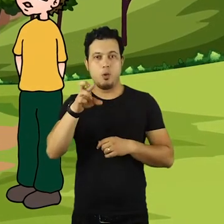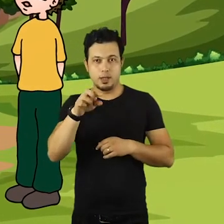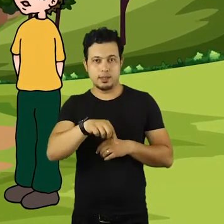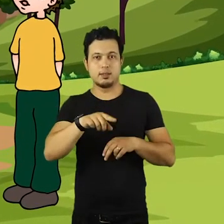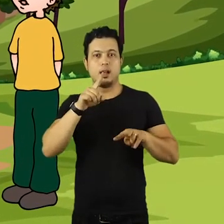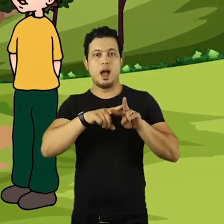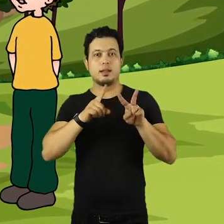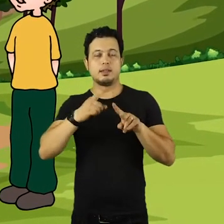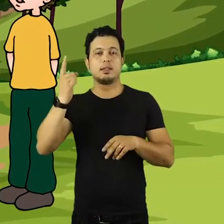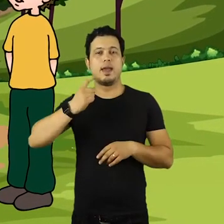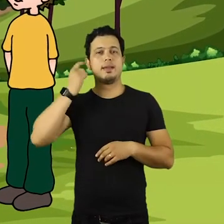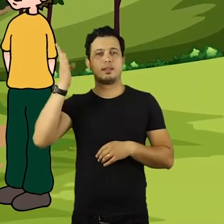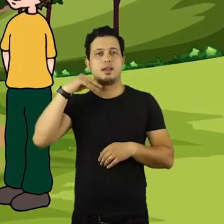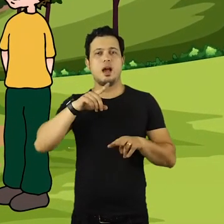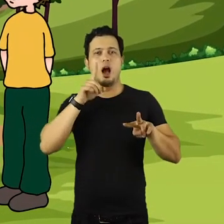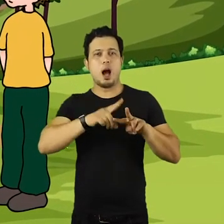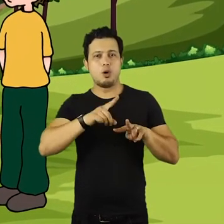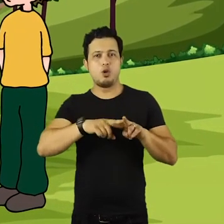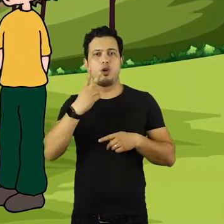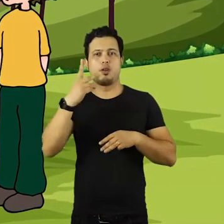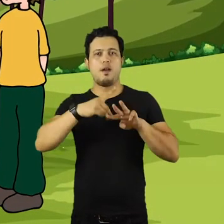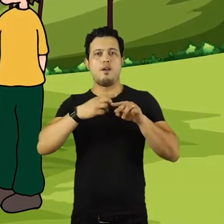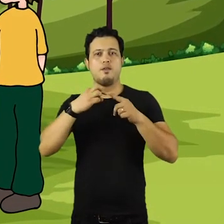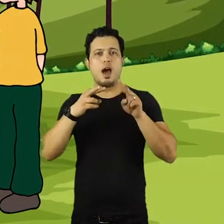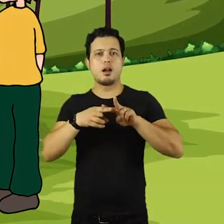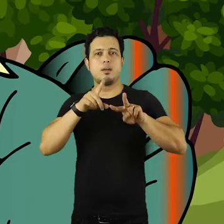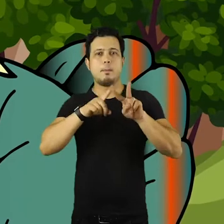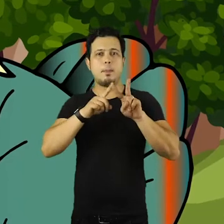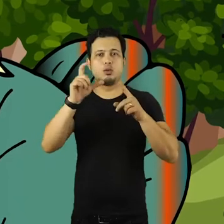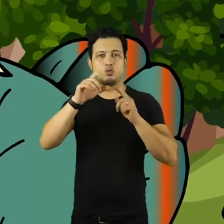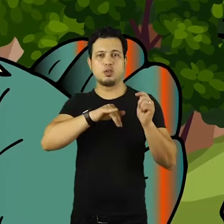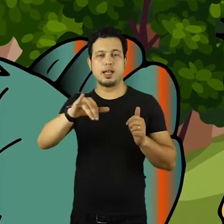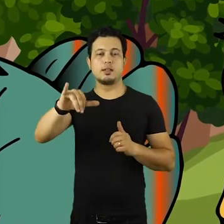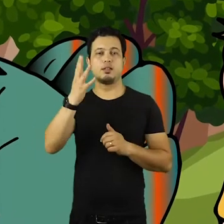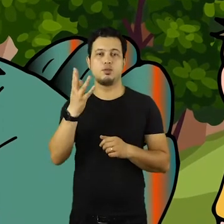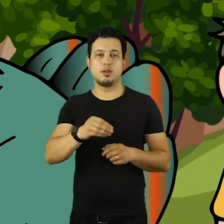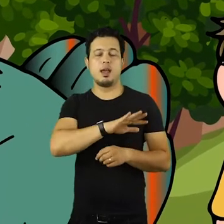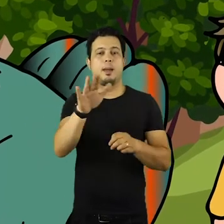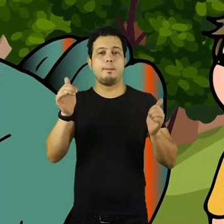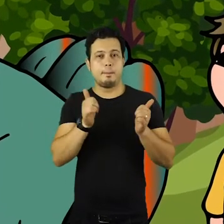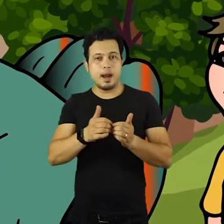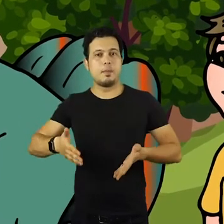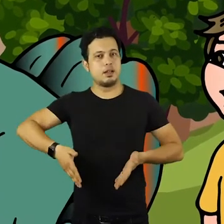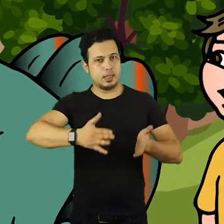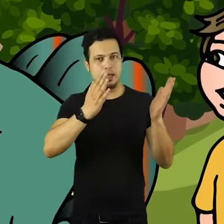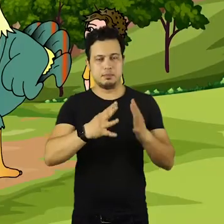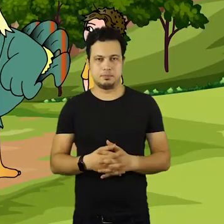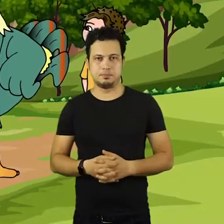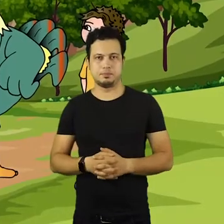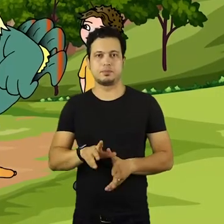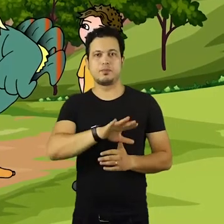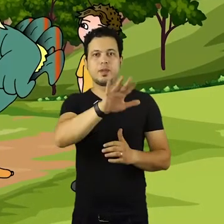Dinosopolis antik kenti Apollon Lermanos'un yakınlarında bulunuyor. Haydi, hep beraber yola